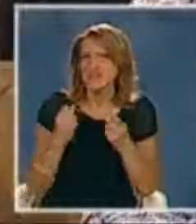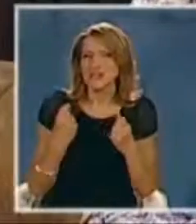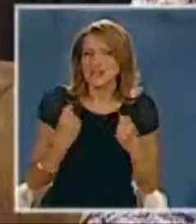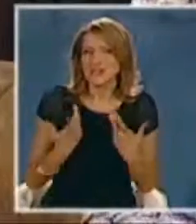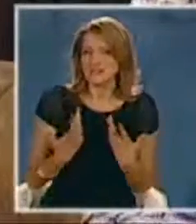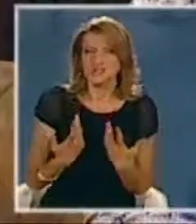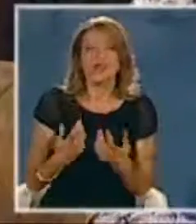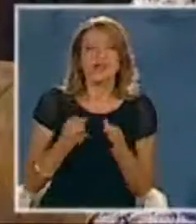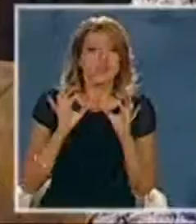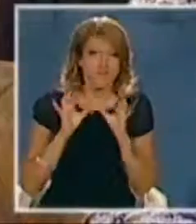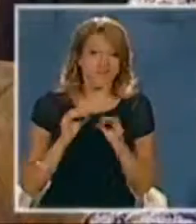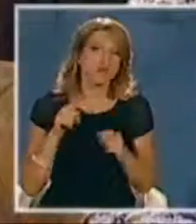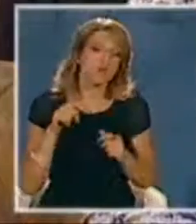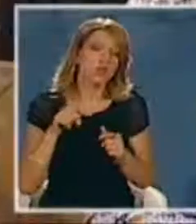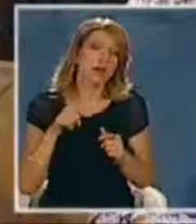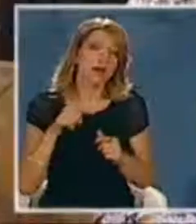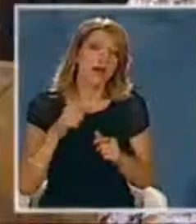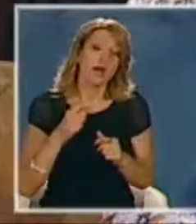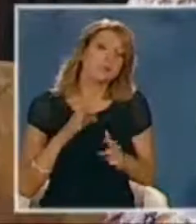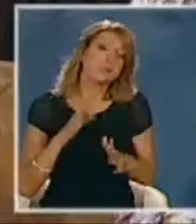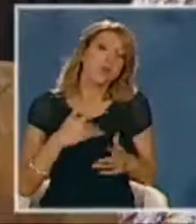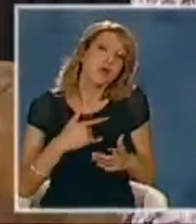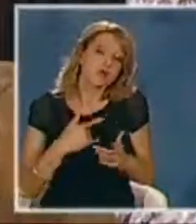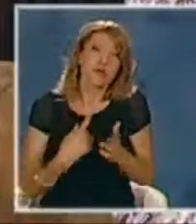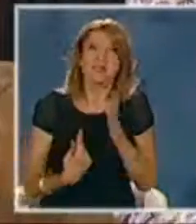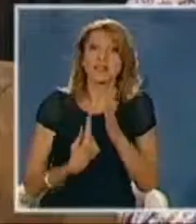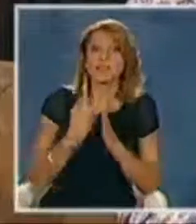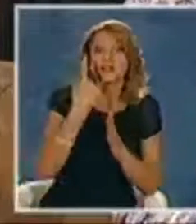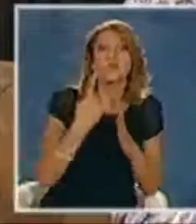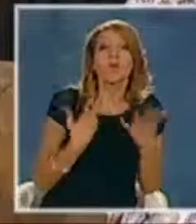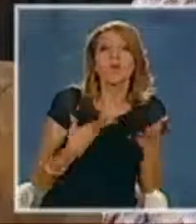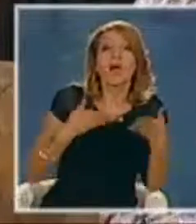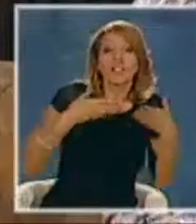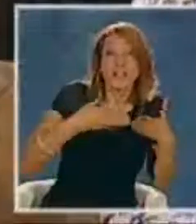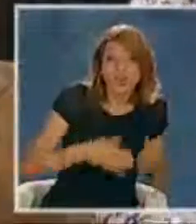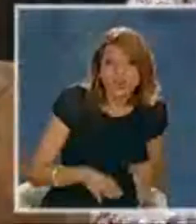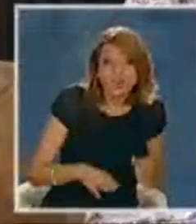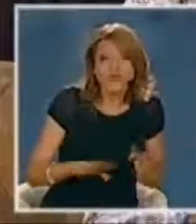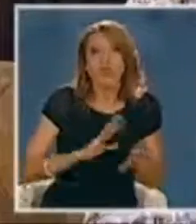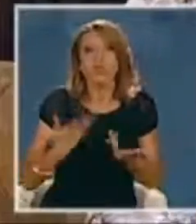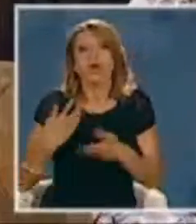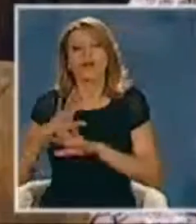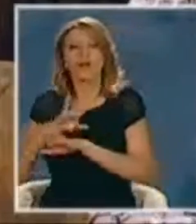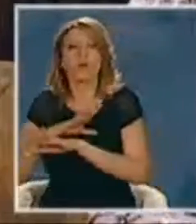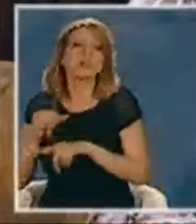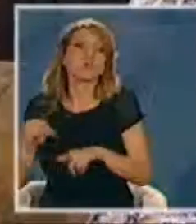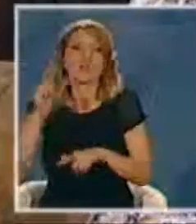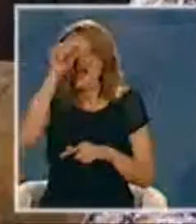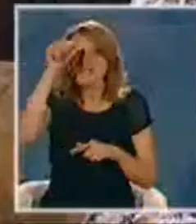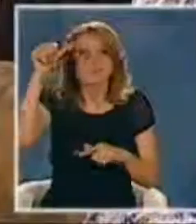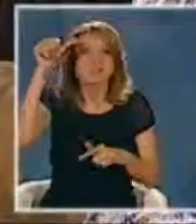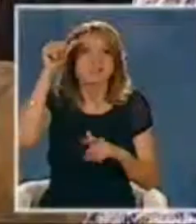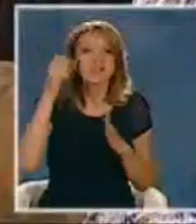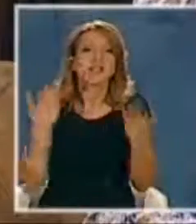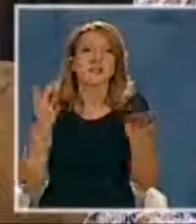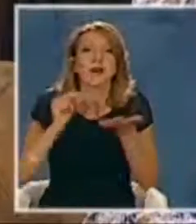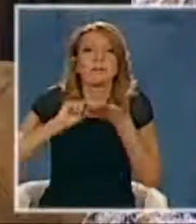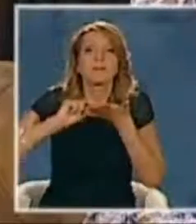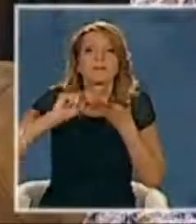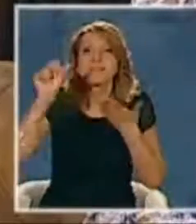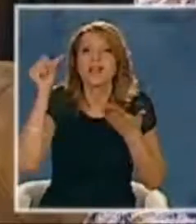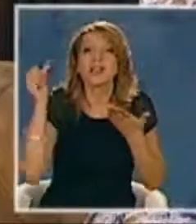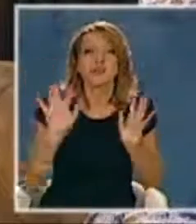неща, които са ти писани. Това е кога да се родиш, кога да умреш. Това са две неща, които са ти писани и които